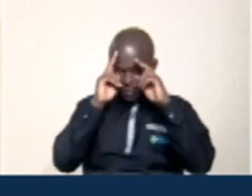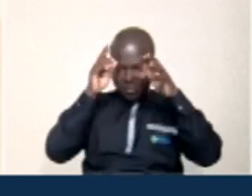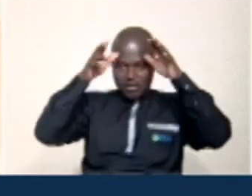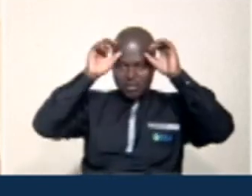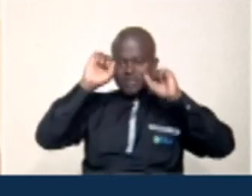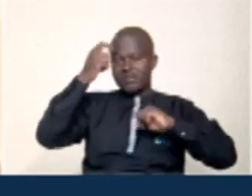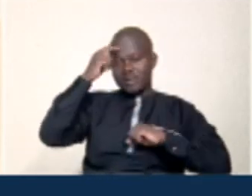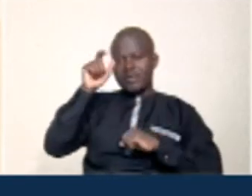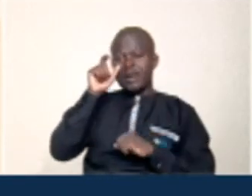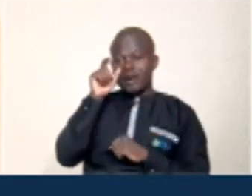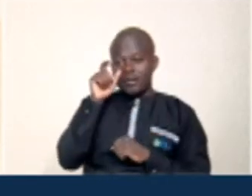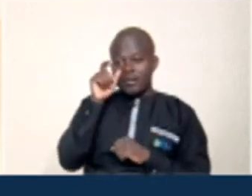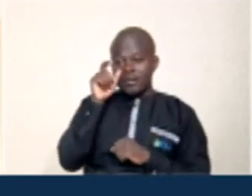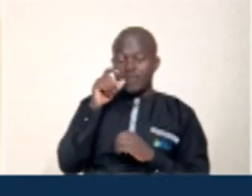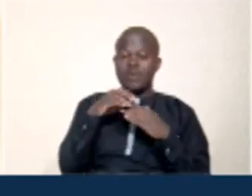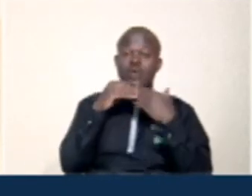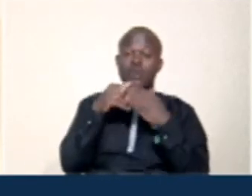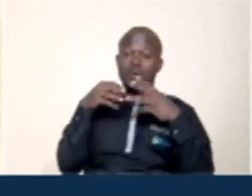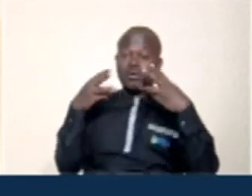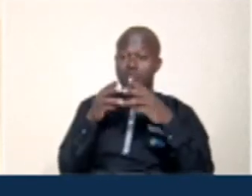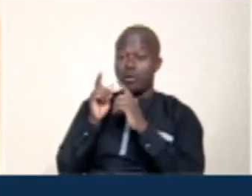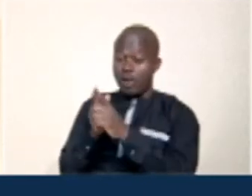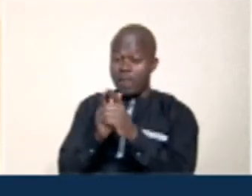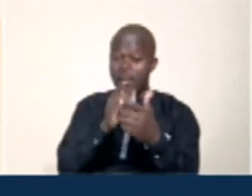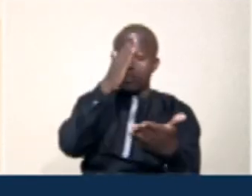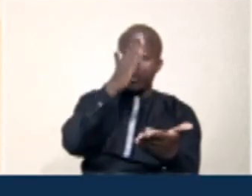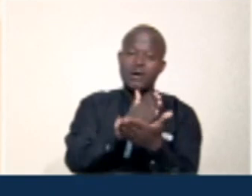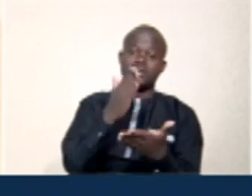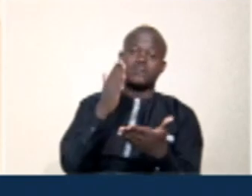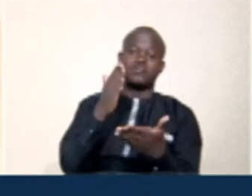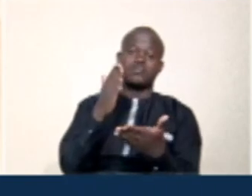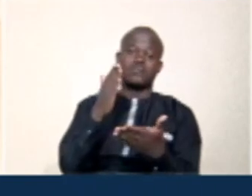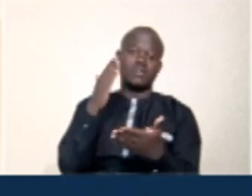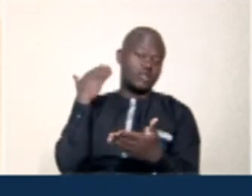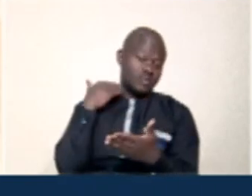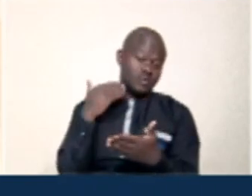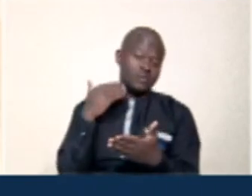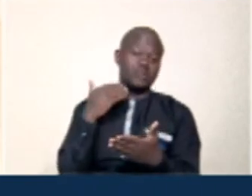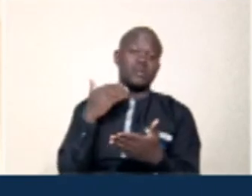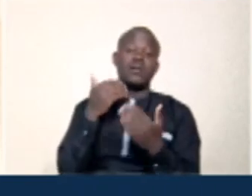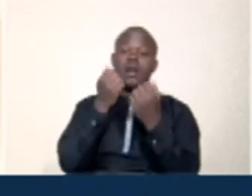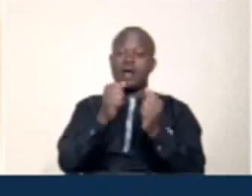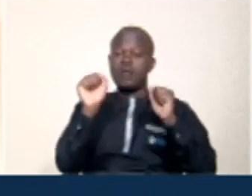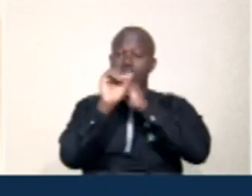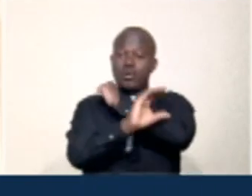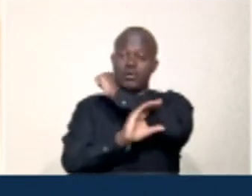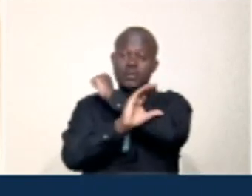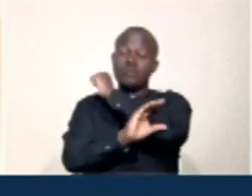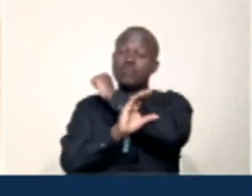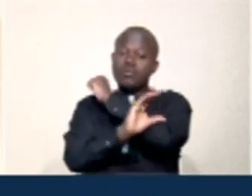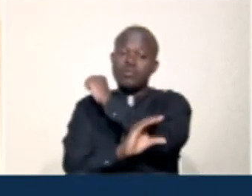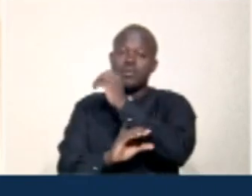Paul Kagame uyobora urugamba rwo kubohora igihugu agahagarika Jenoside yakorewe